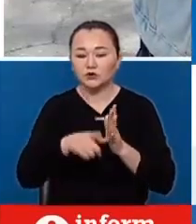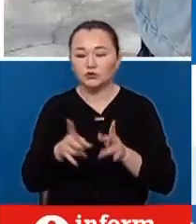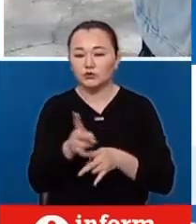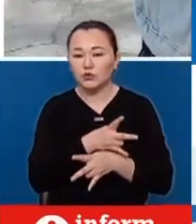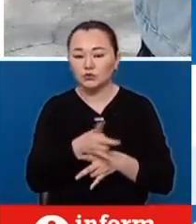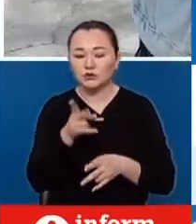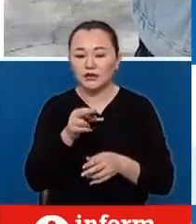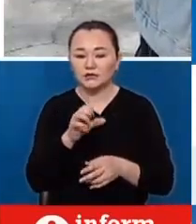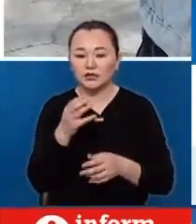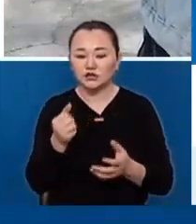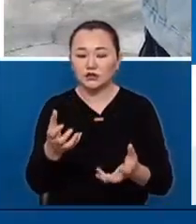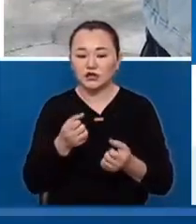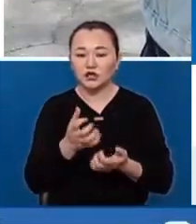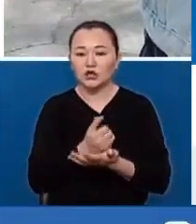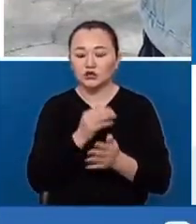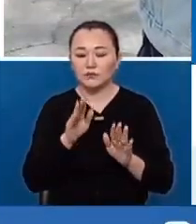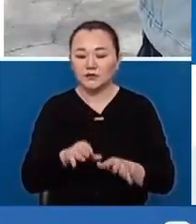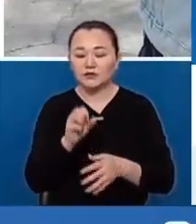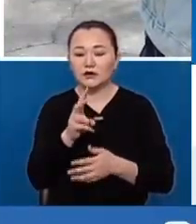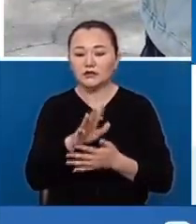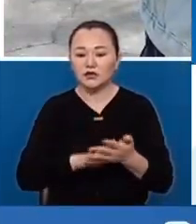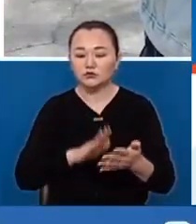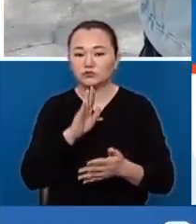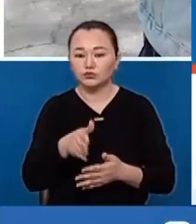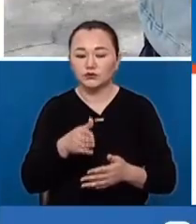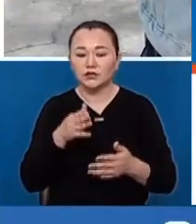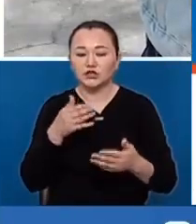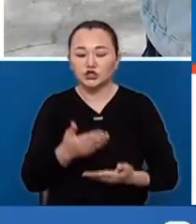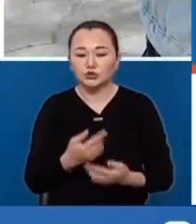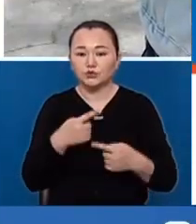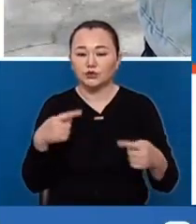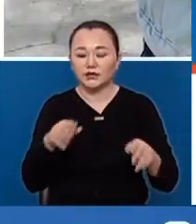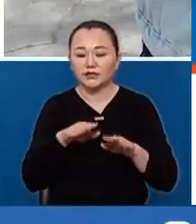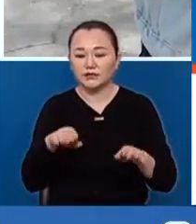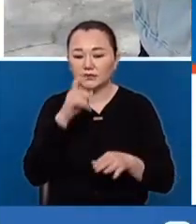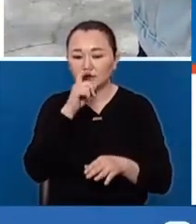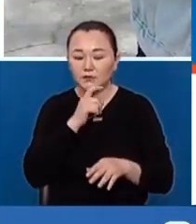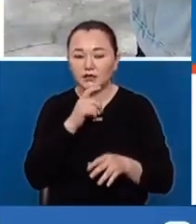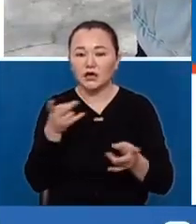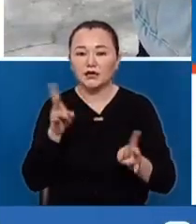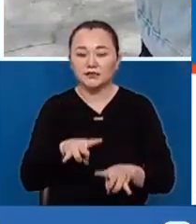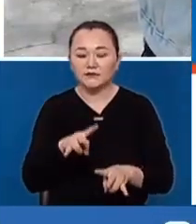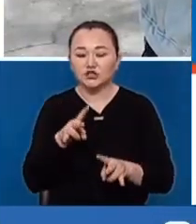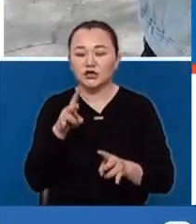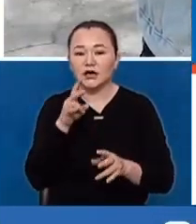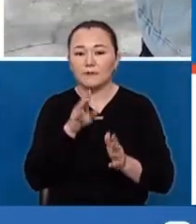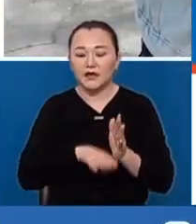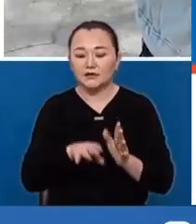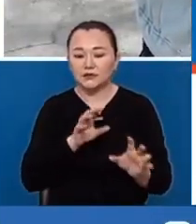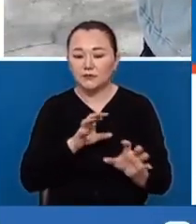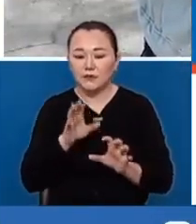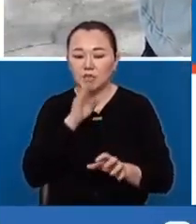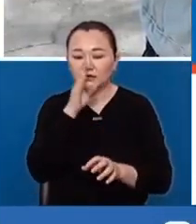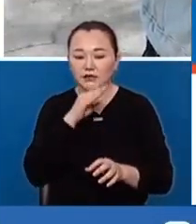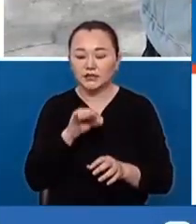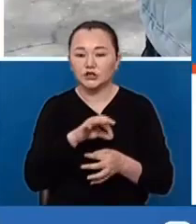для Саши место нашли. Но как в дальнейшем будет складываться судьба других детей, непонятно. Ведь оставшихся без попечения родителей